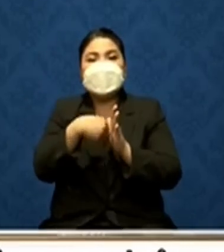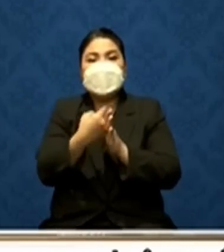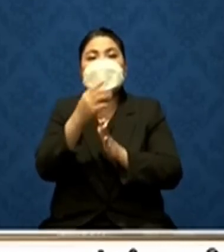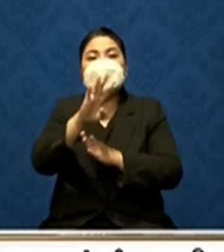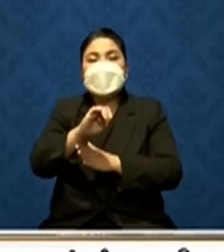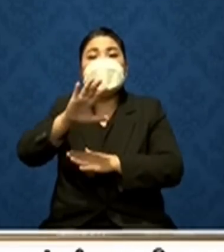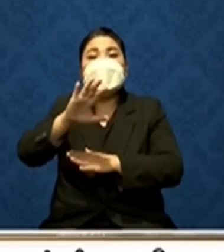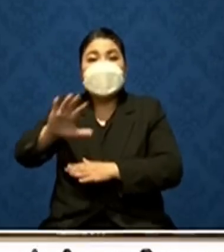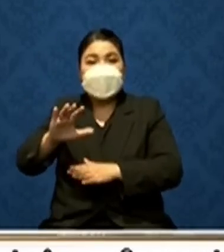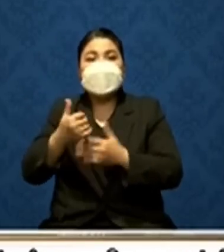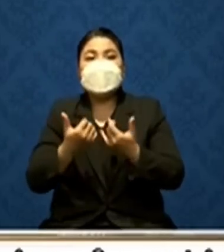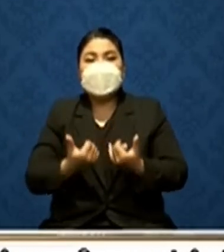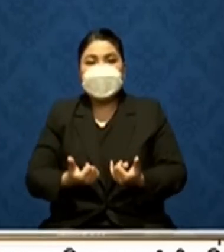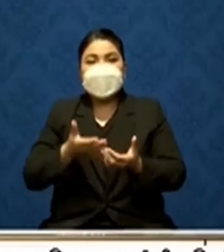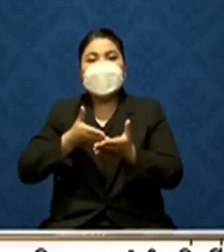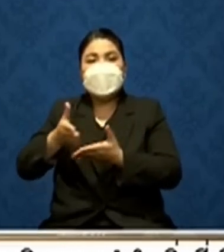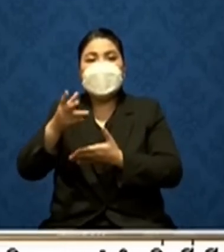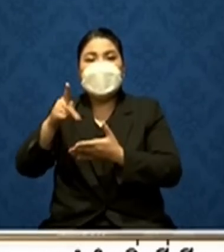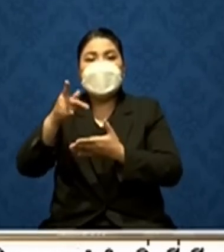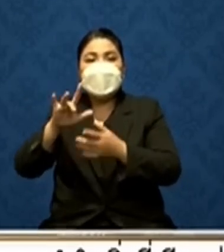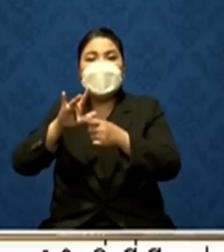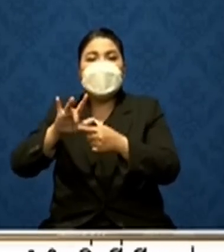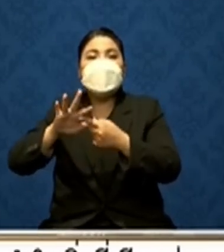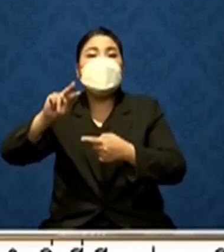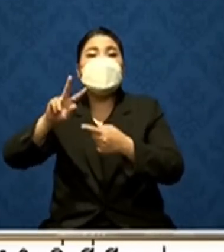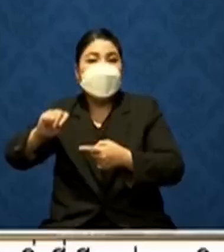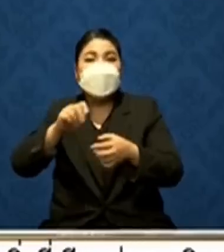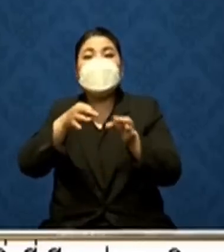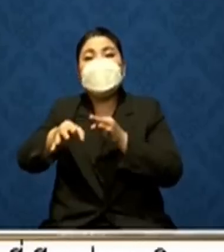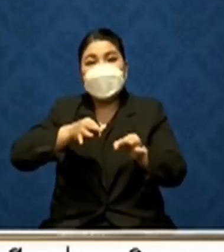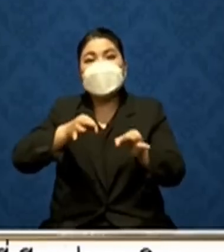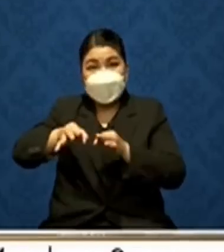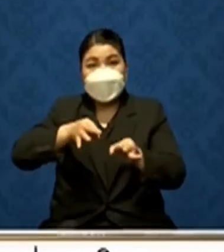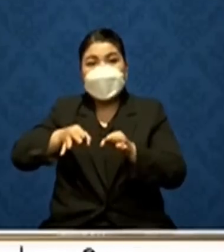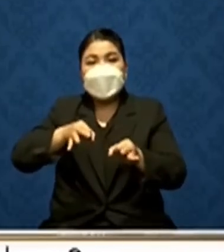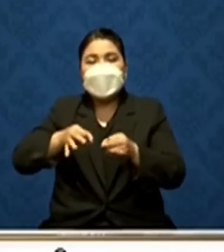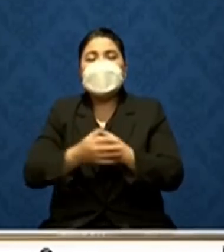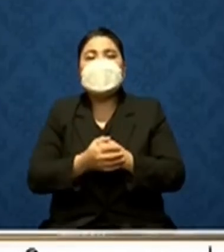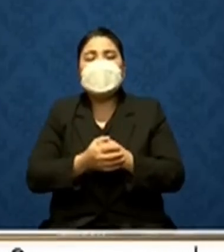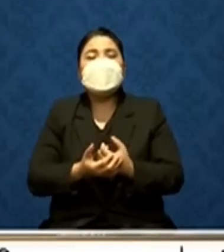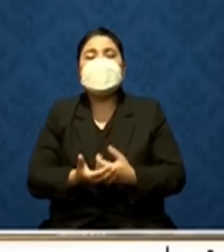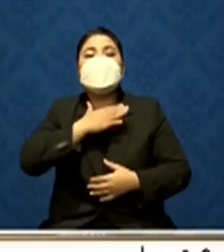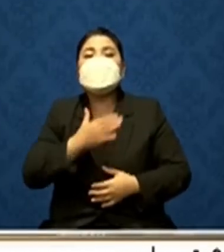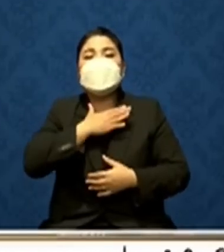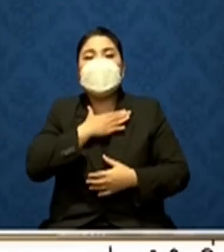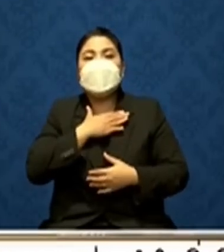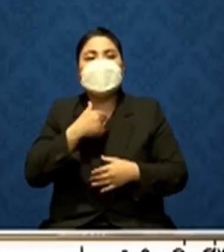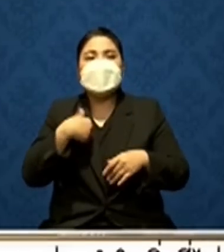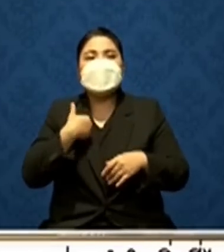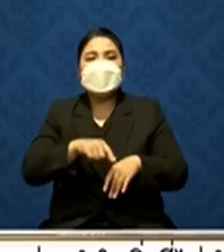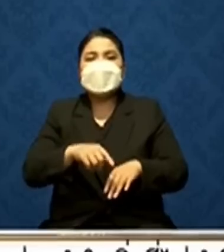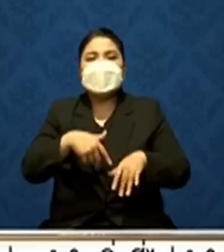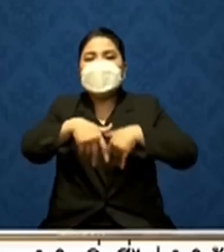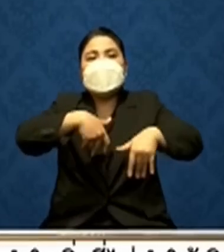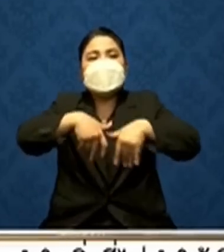พรรคร่วมฝ่ายค้านจะใช้เวลาในการอภิปรายพวกเราจะทำหน้าที่แทนที่น้องประชาชนให้คุ้มค่า